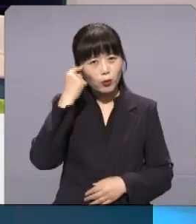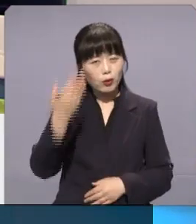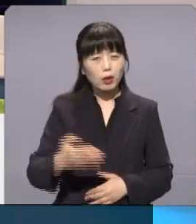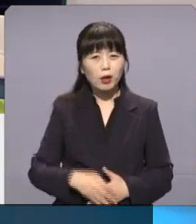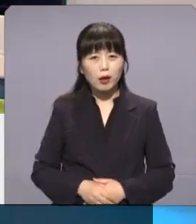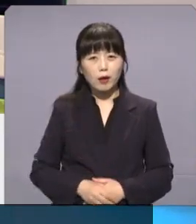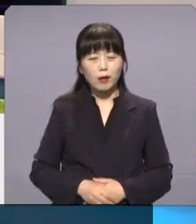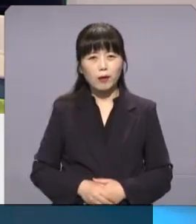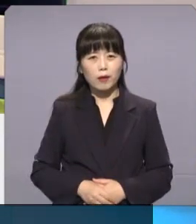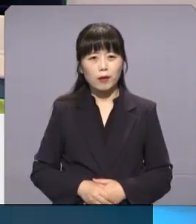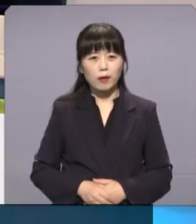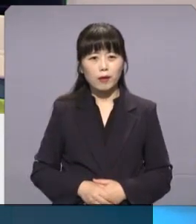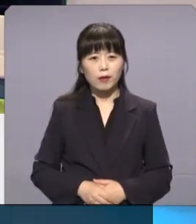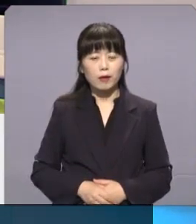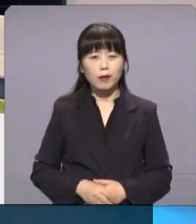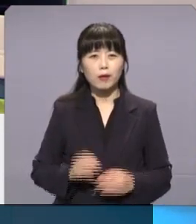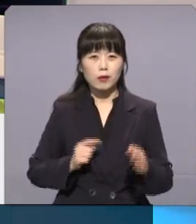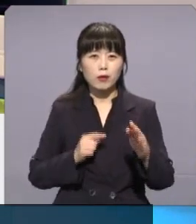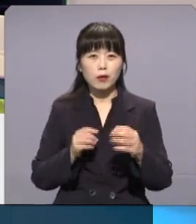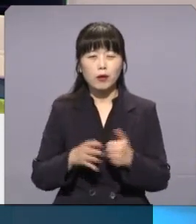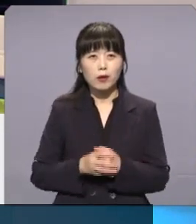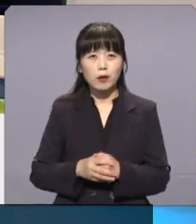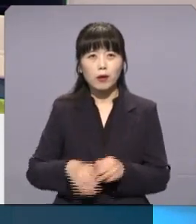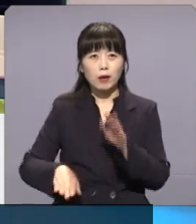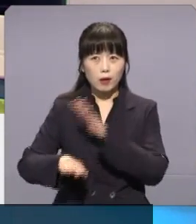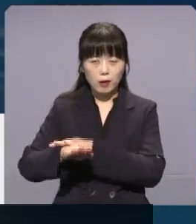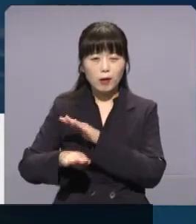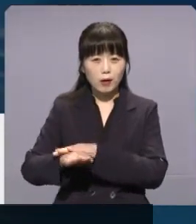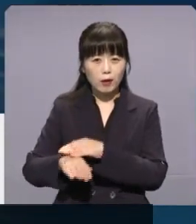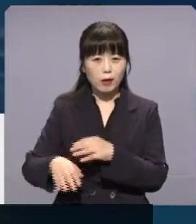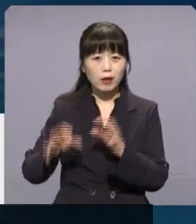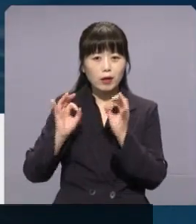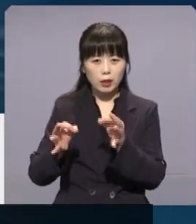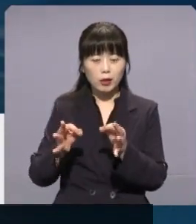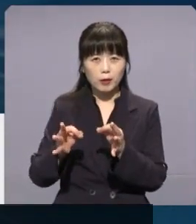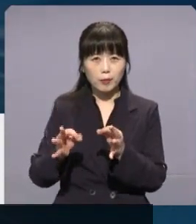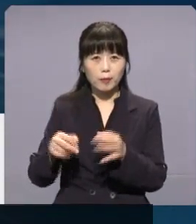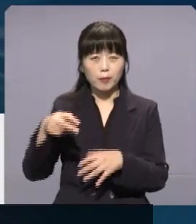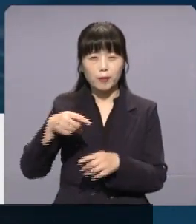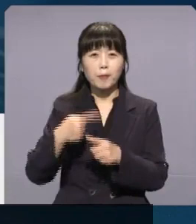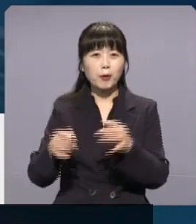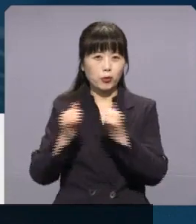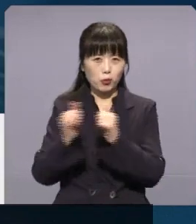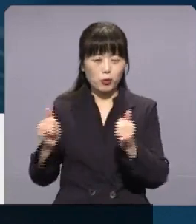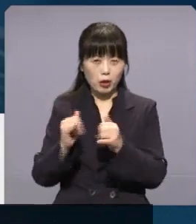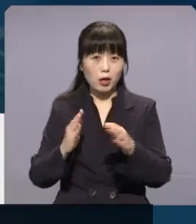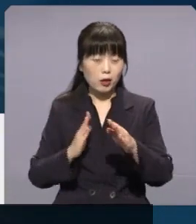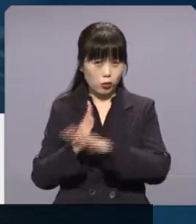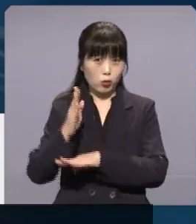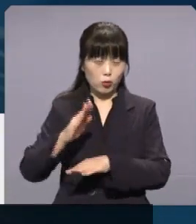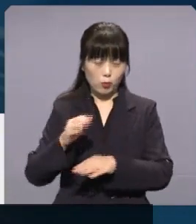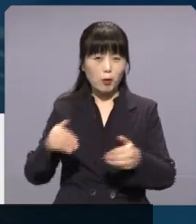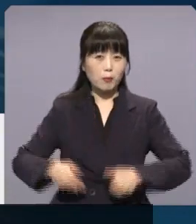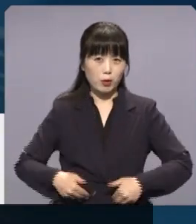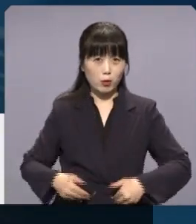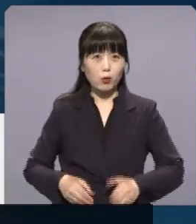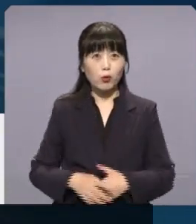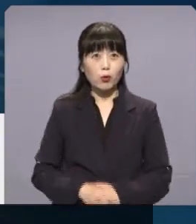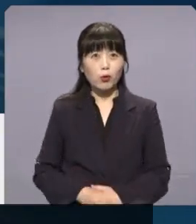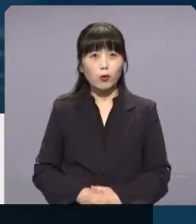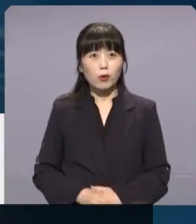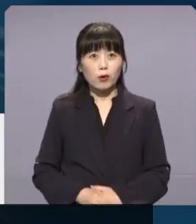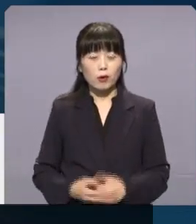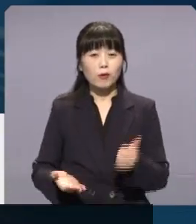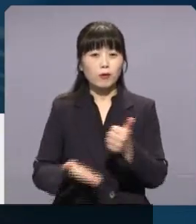할 벽은요. 합리적인 진보 좌파 패널이신 김성한 평론가를 넘어서야 될 것 같아요. 무슨 말이냐면 아니 지금 뭐 칭찬해